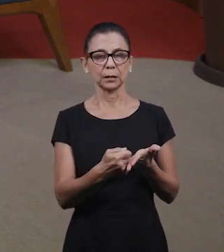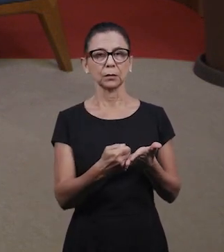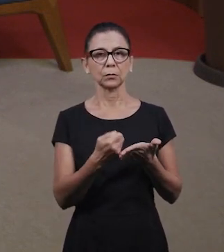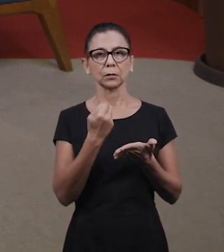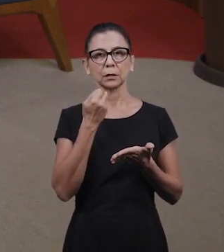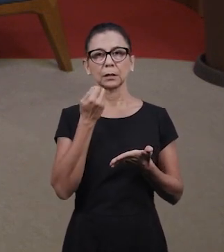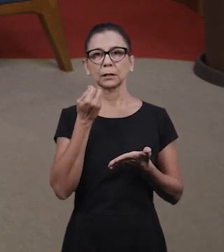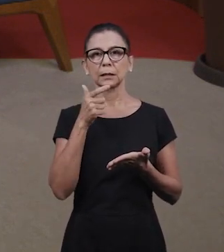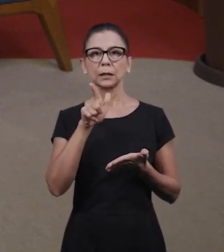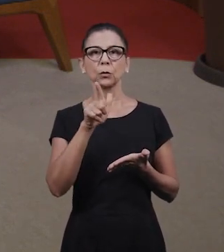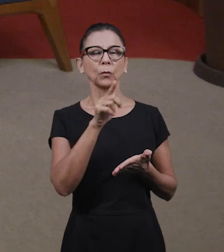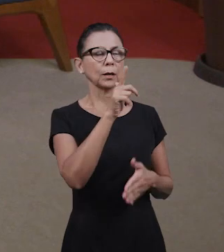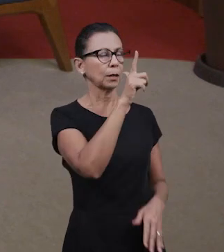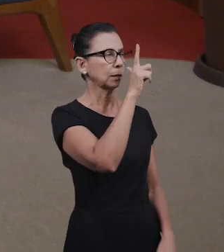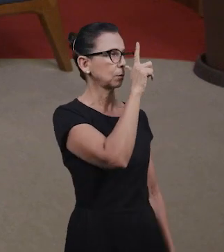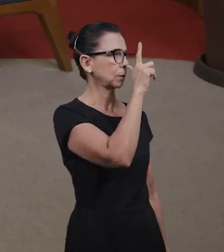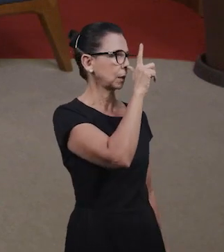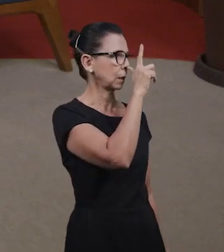est le grec.